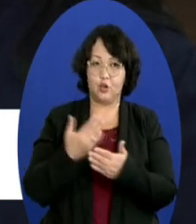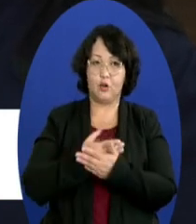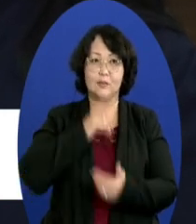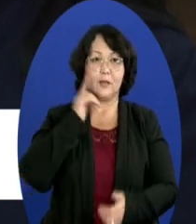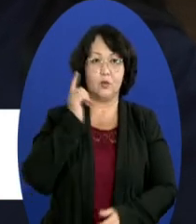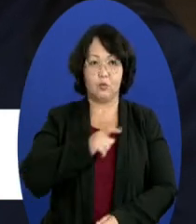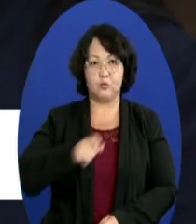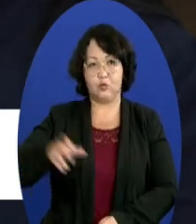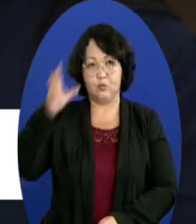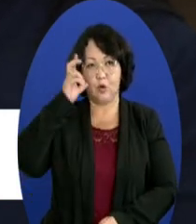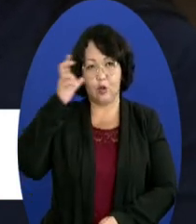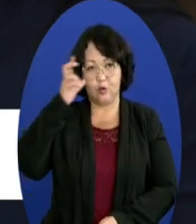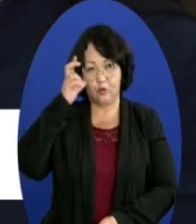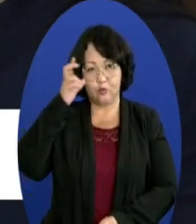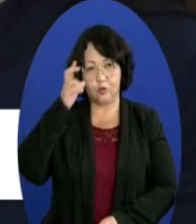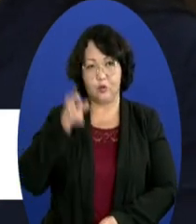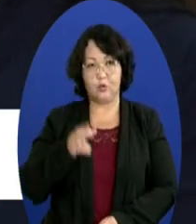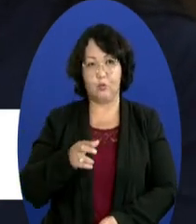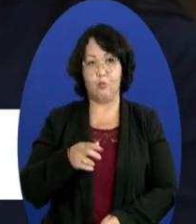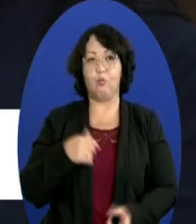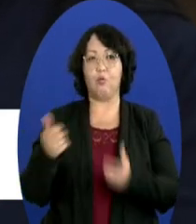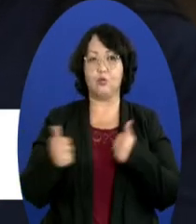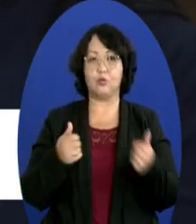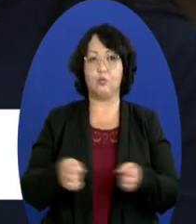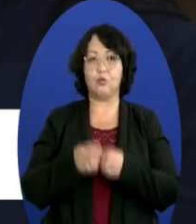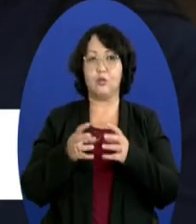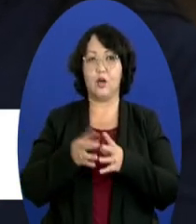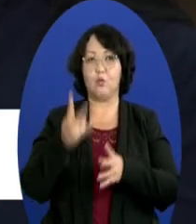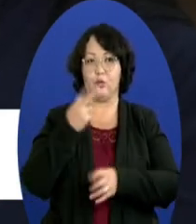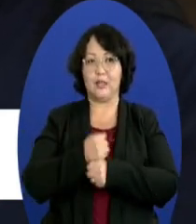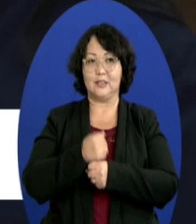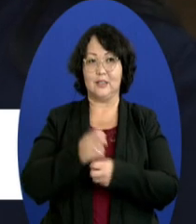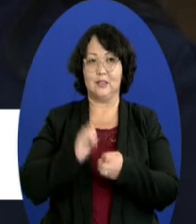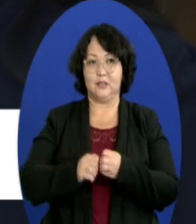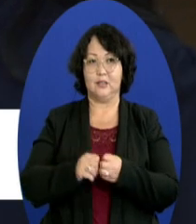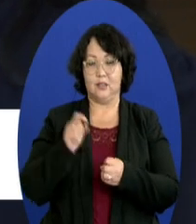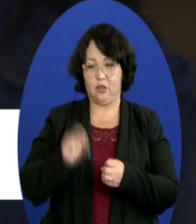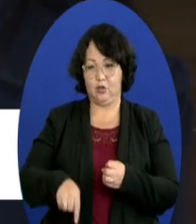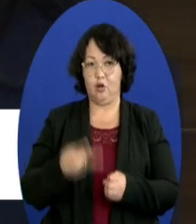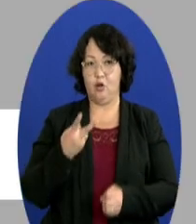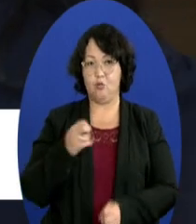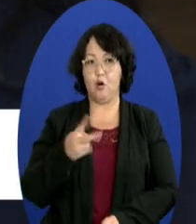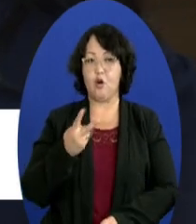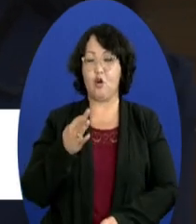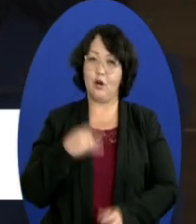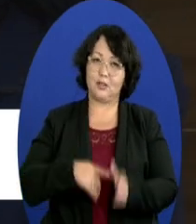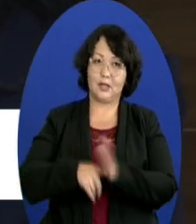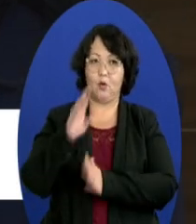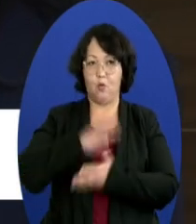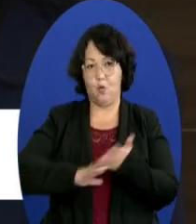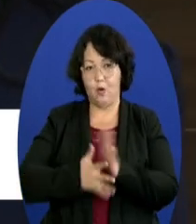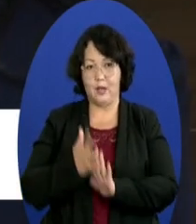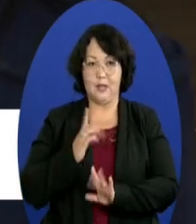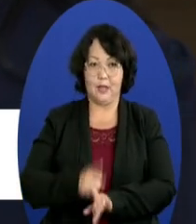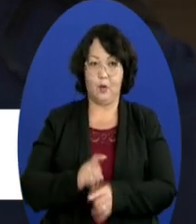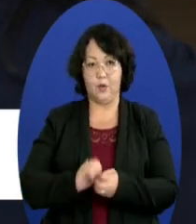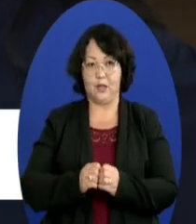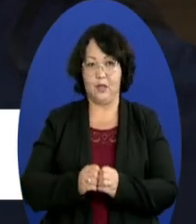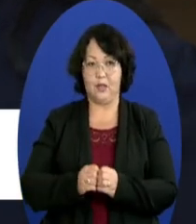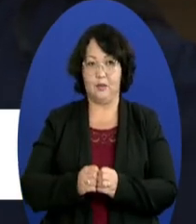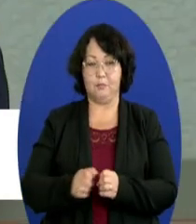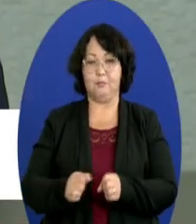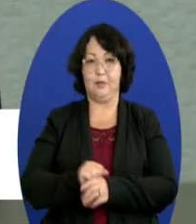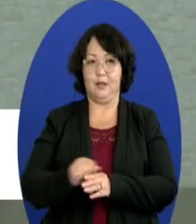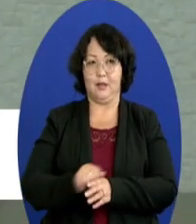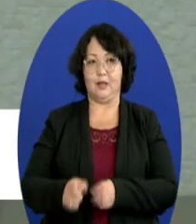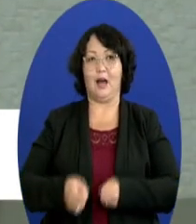залуучуудын боловсрал, мөн одоо бусад хийж байгаа үйл ажиллагаануудыг одоо энэ жилээс эхлээд 20 оноос эхлээд бол хуваартаагаар бол гаргаж үзүүлэхээр одоо бэлтгэж